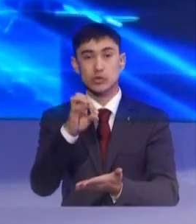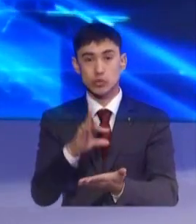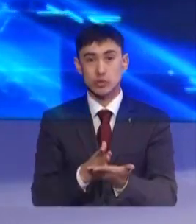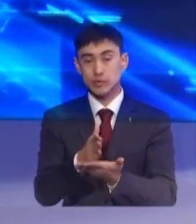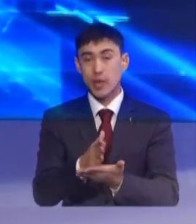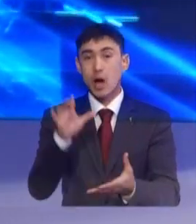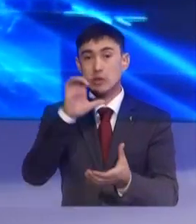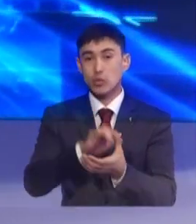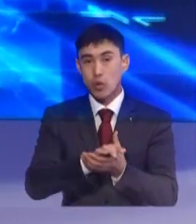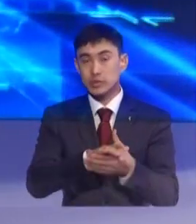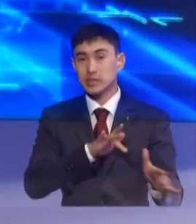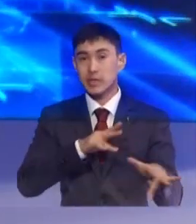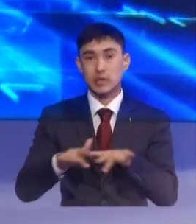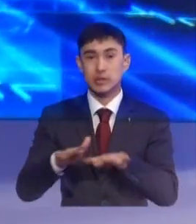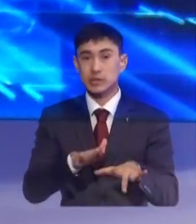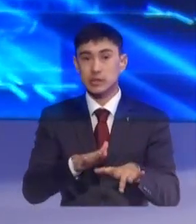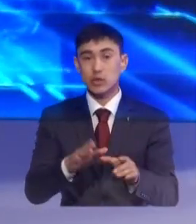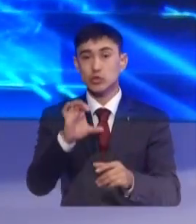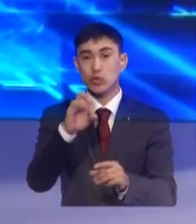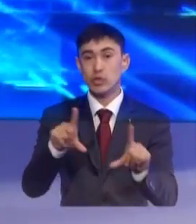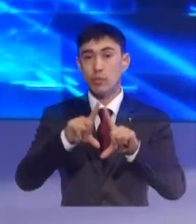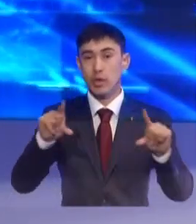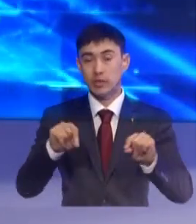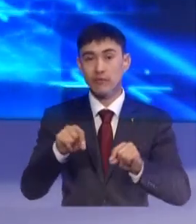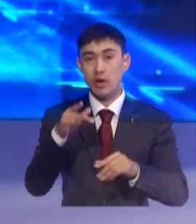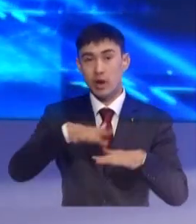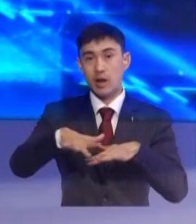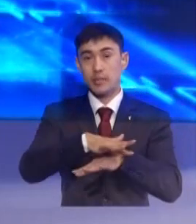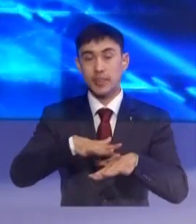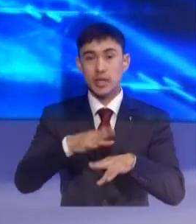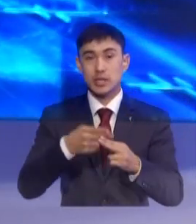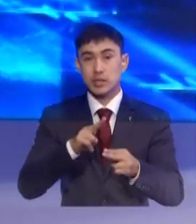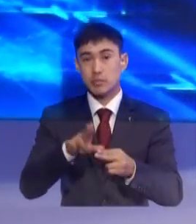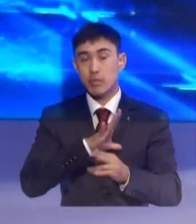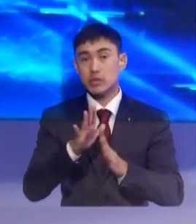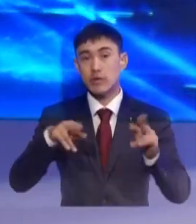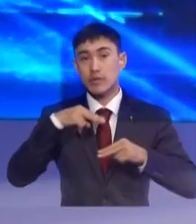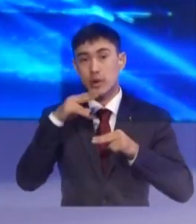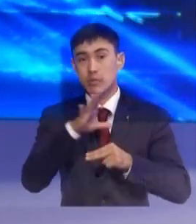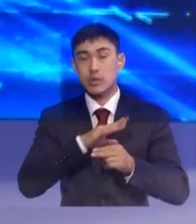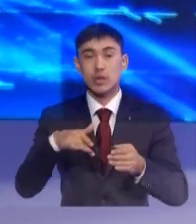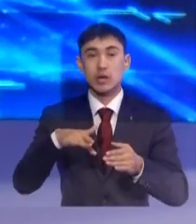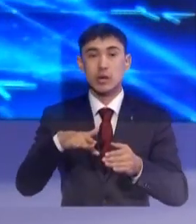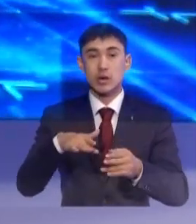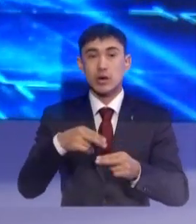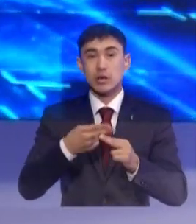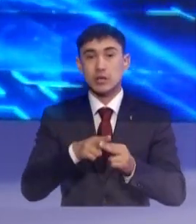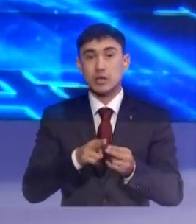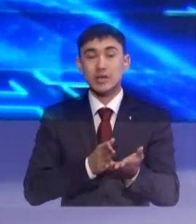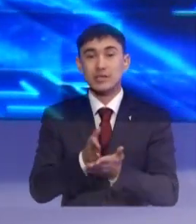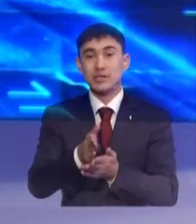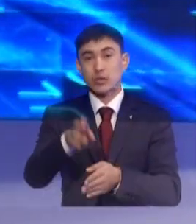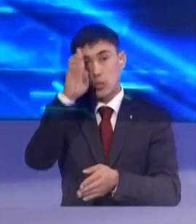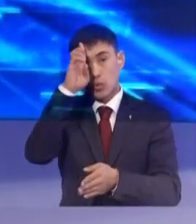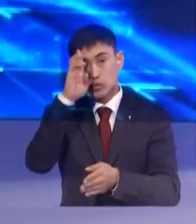молодежного ресурса и ознакомился с деятельностью ряда социальных объектов края. Наряду с этим большое внимание глава края уделили и